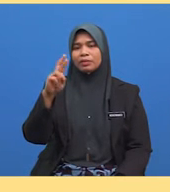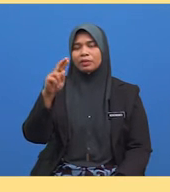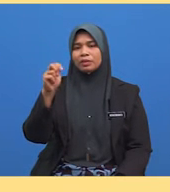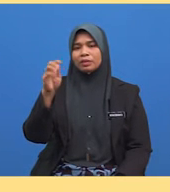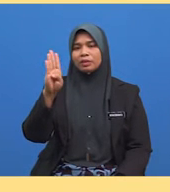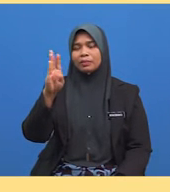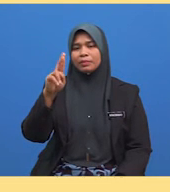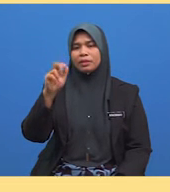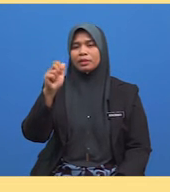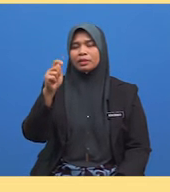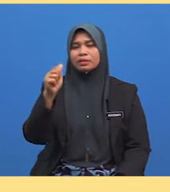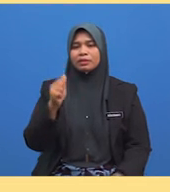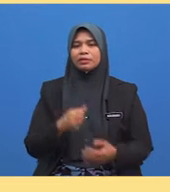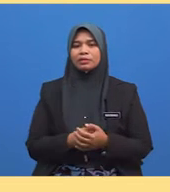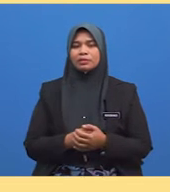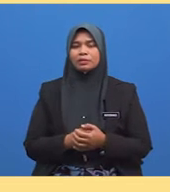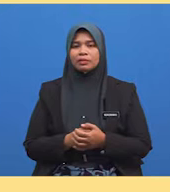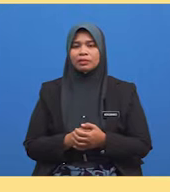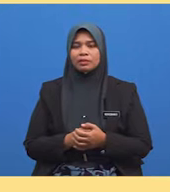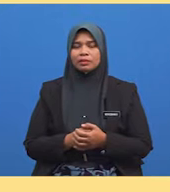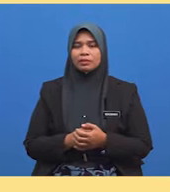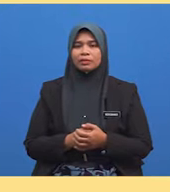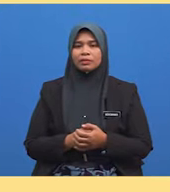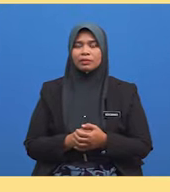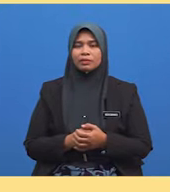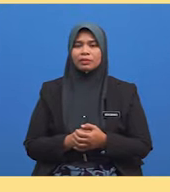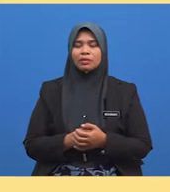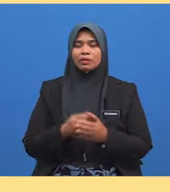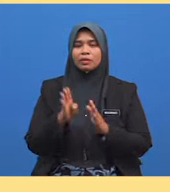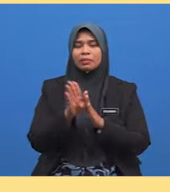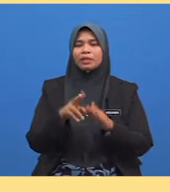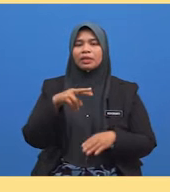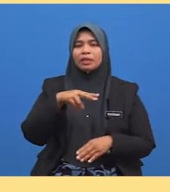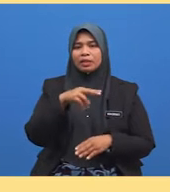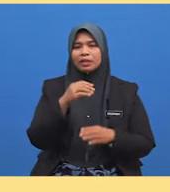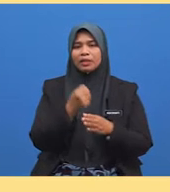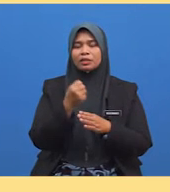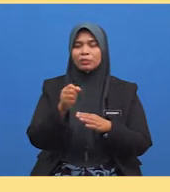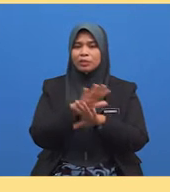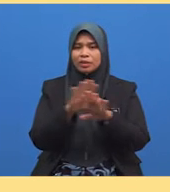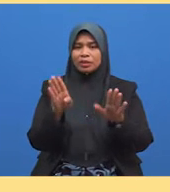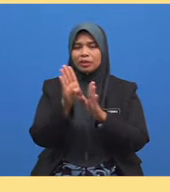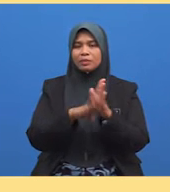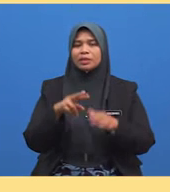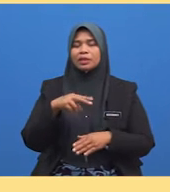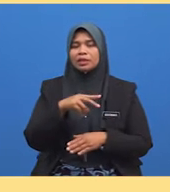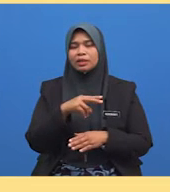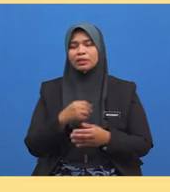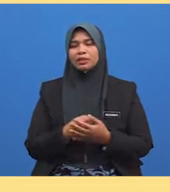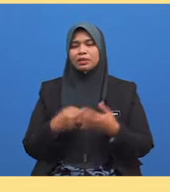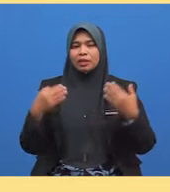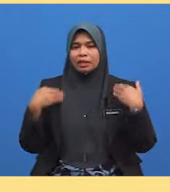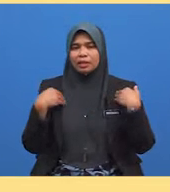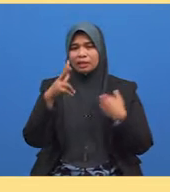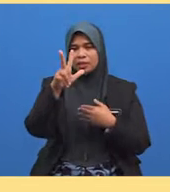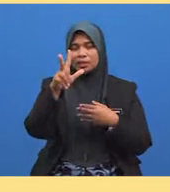Ciri-ciri yang boleh digunakan adalah sama ada berkaki atau tidak berkaki, mempunyai